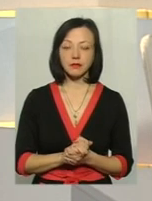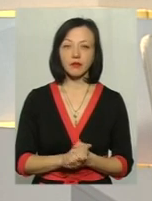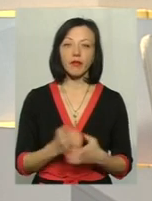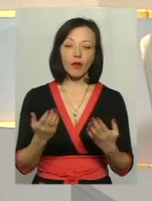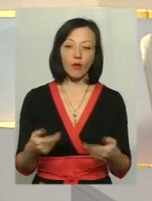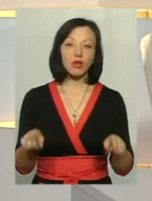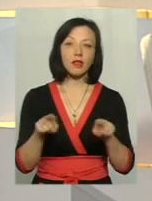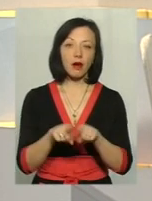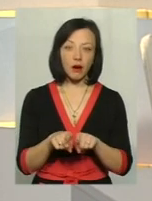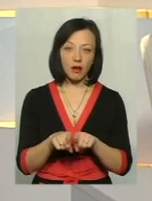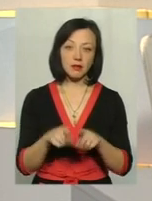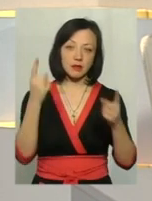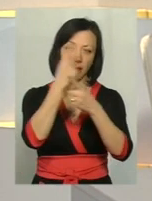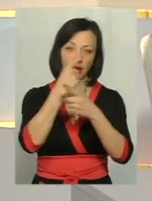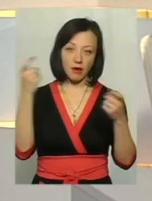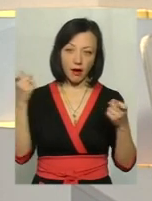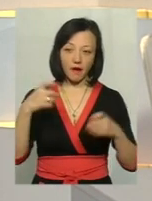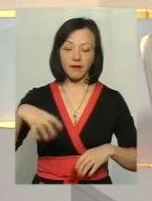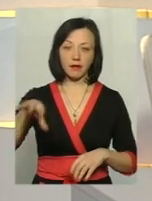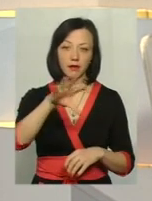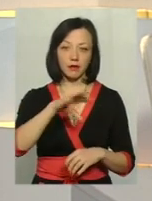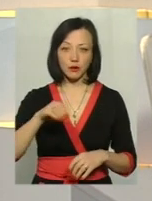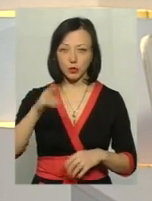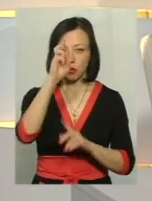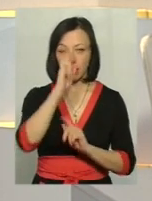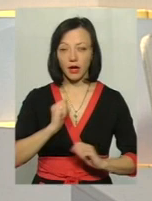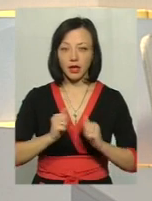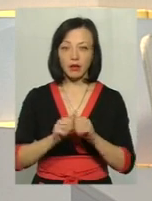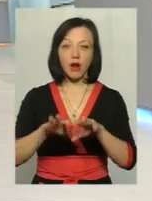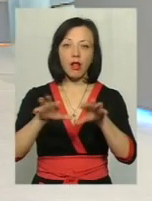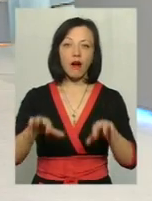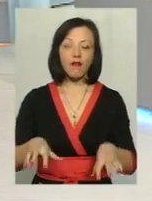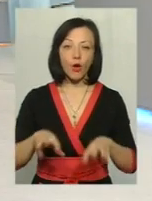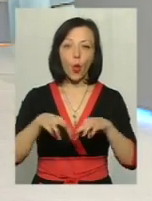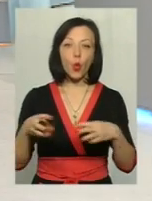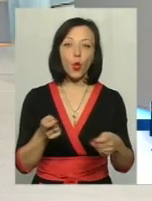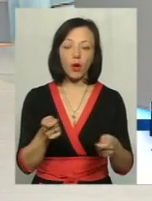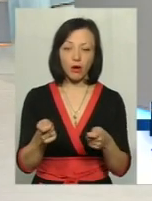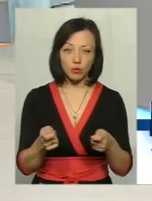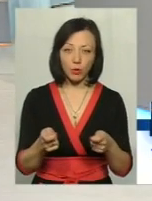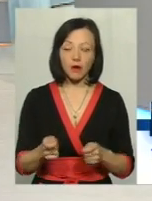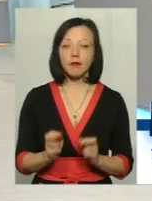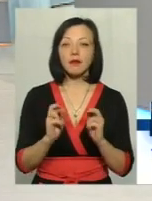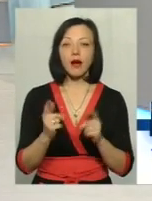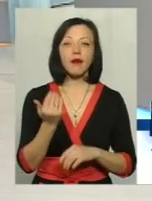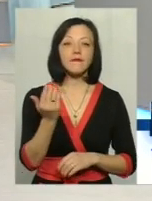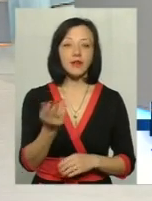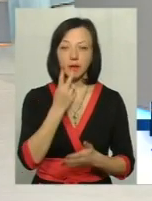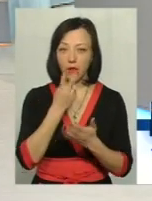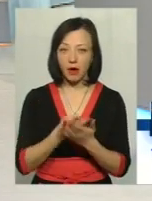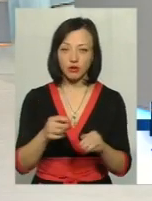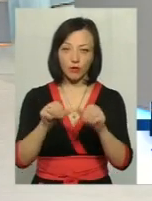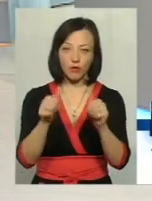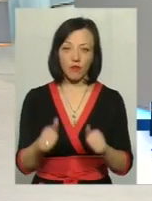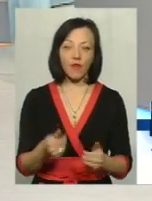така заява на загал прозвучала на всю країну глави уряду. Як ви бачите те